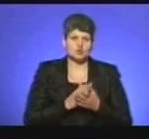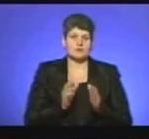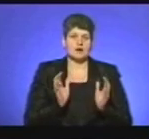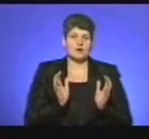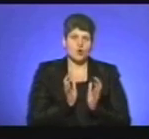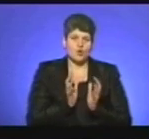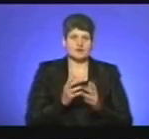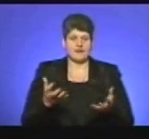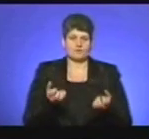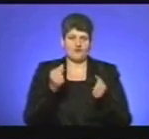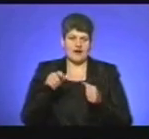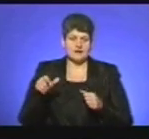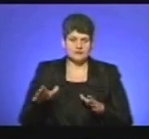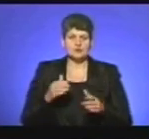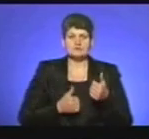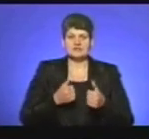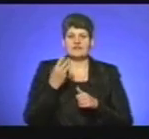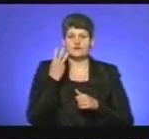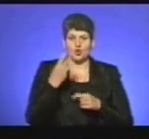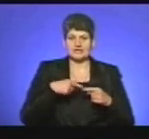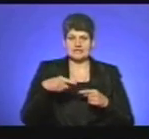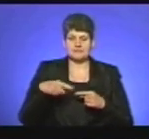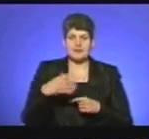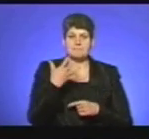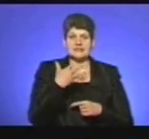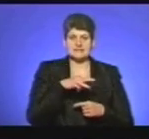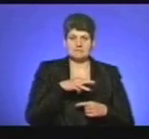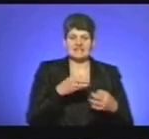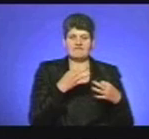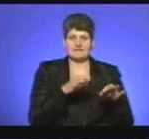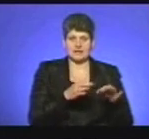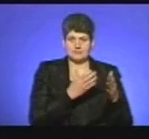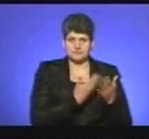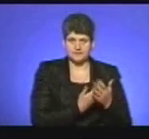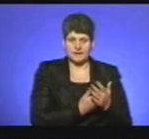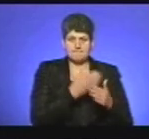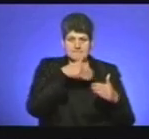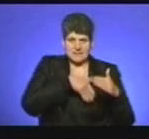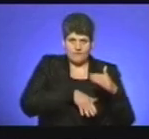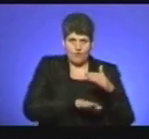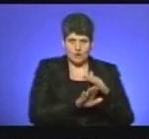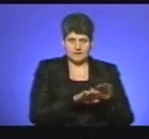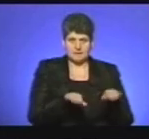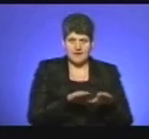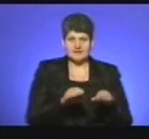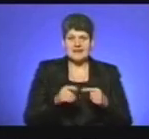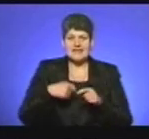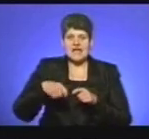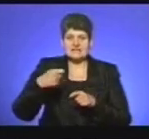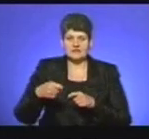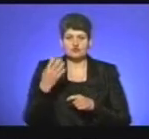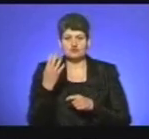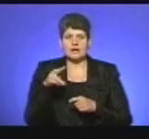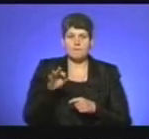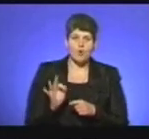рятувальників. Вони змагатимуться у трьох дистанціях – 50 метрів вільним стилем, підводне плавання і естафета 4 по